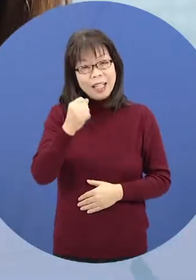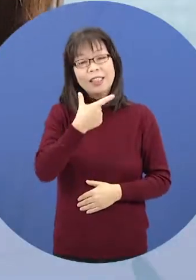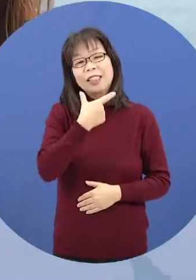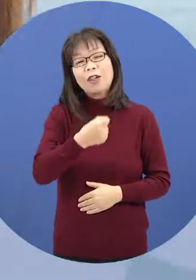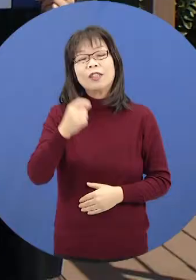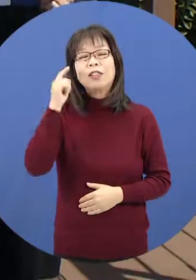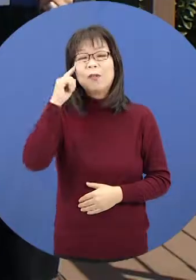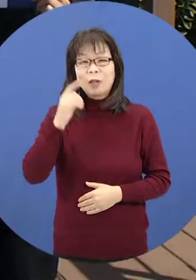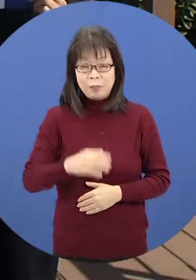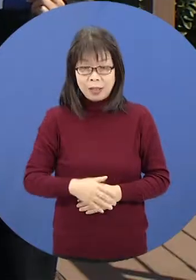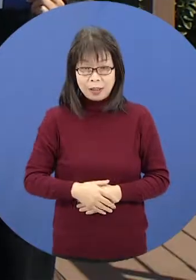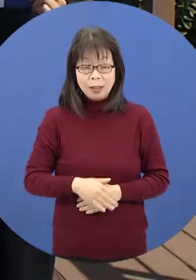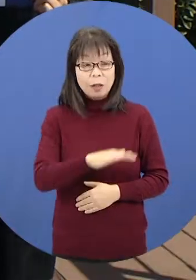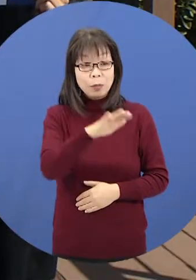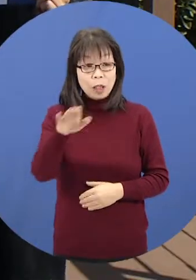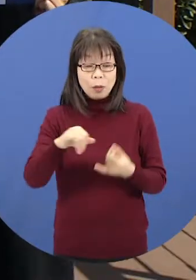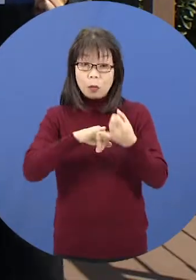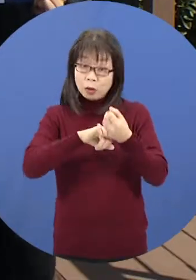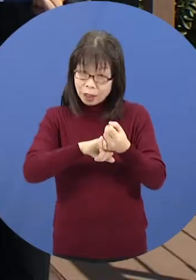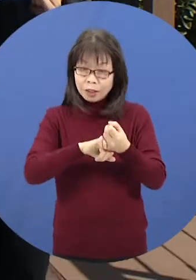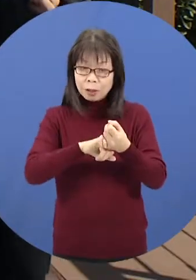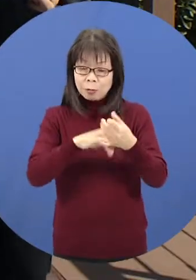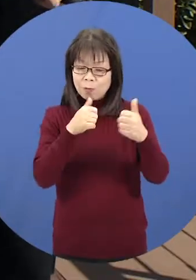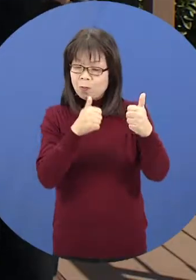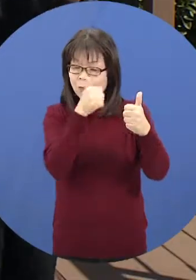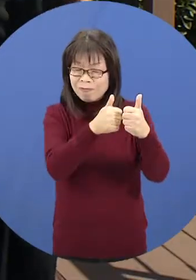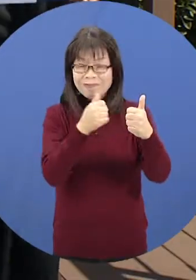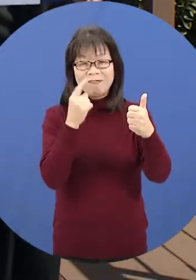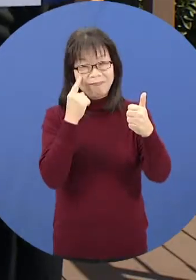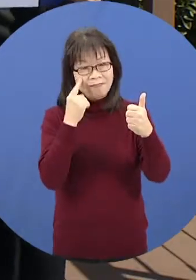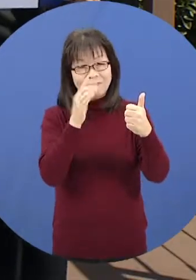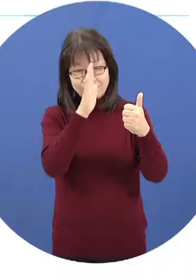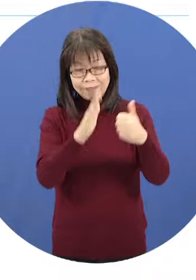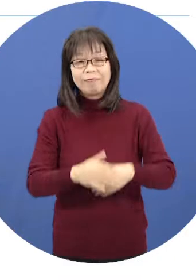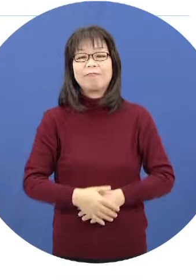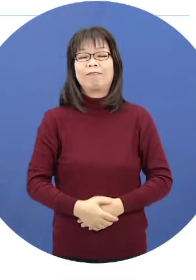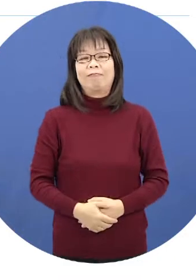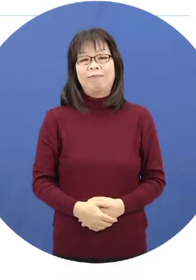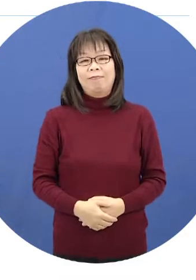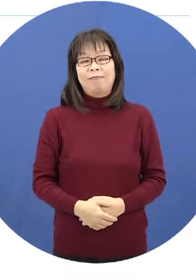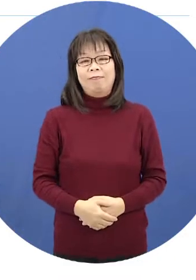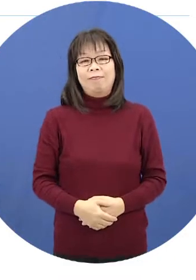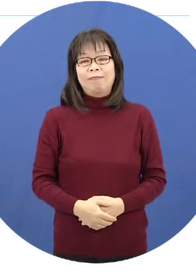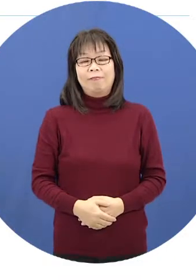思います。皆さんにもぜひ4局踏破にチャレンジしてほしいですね。